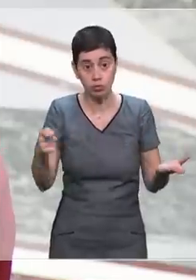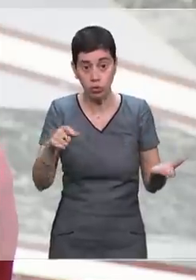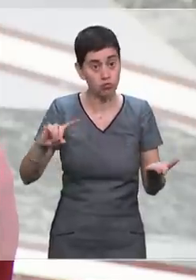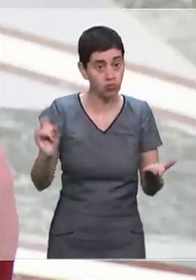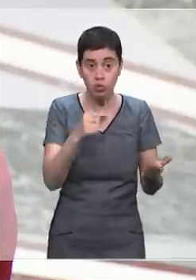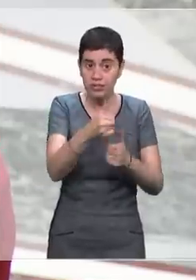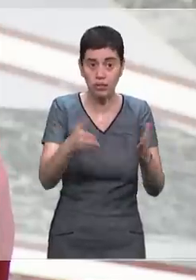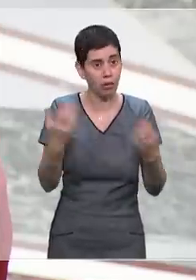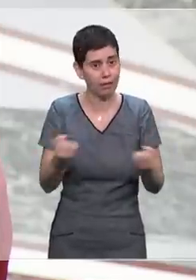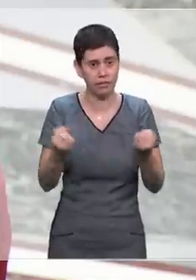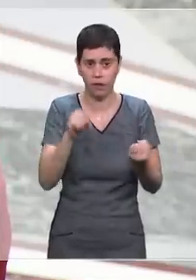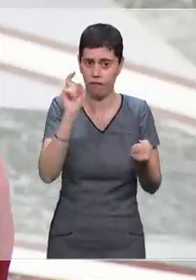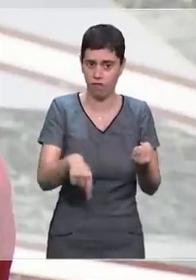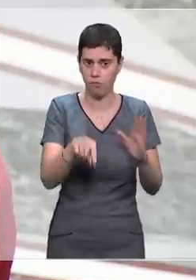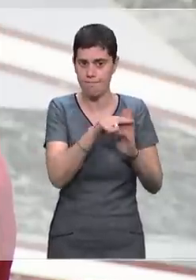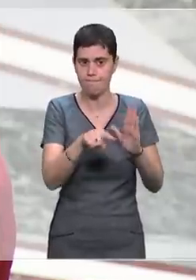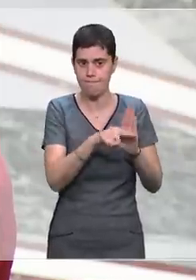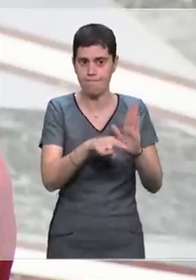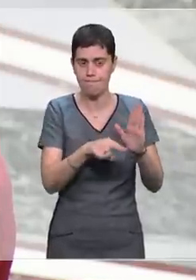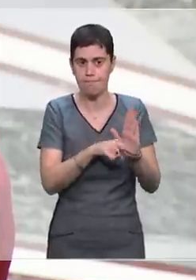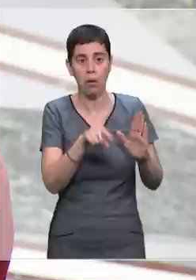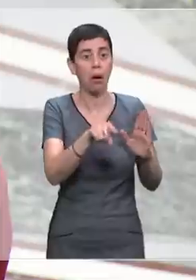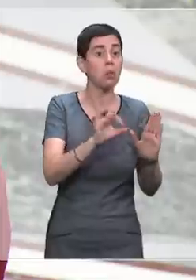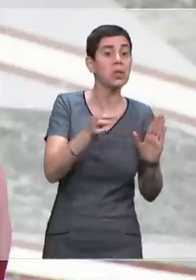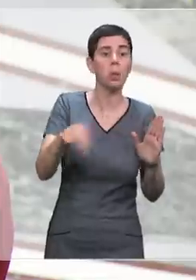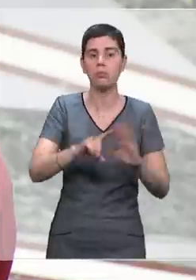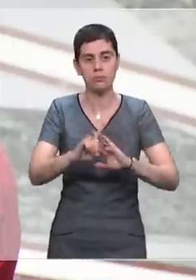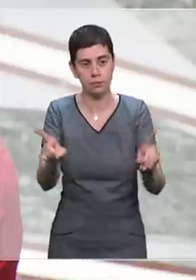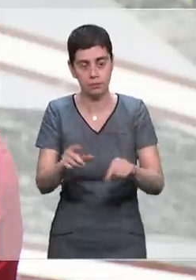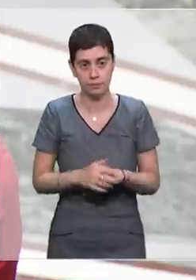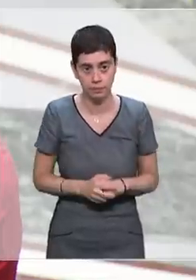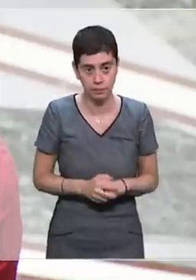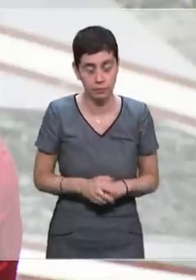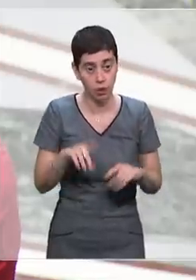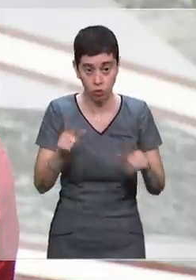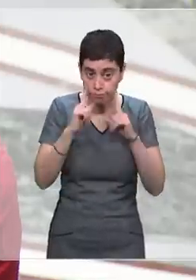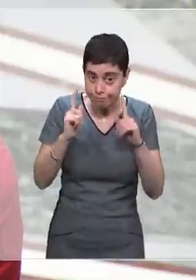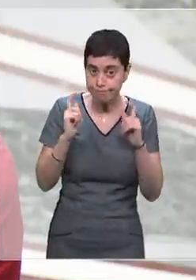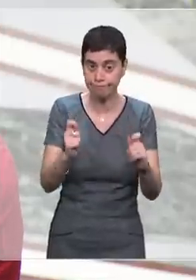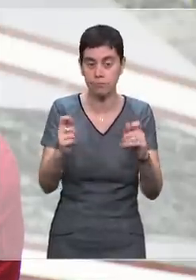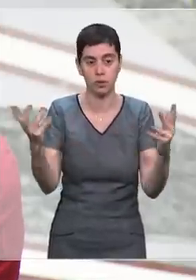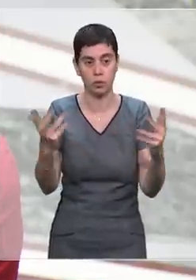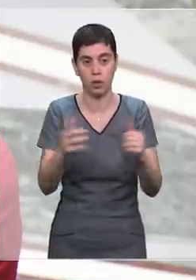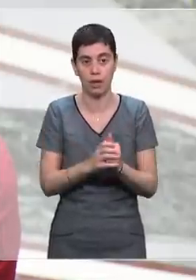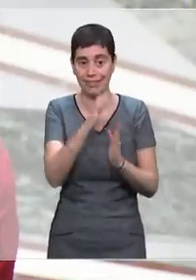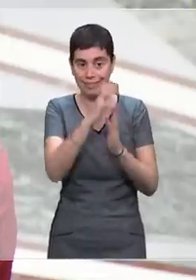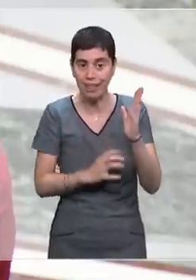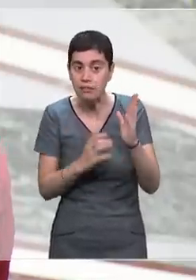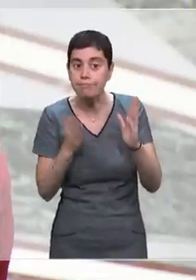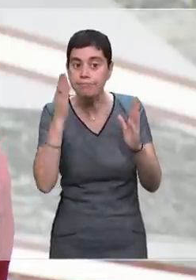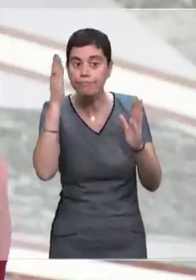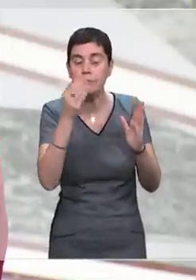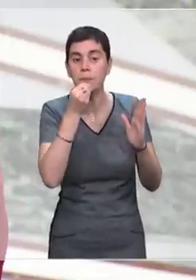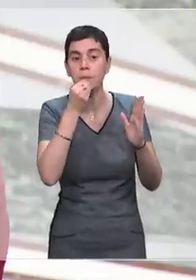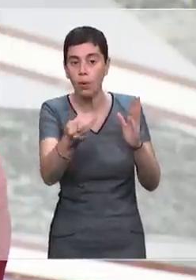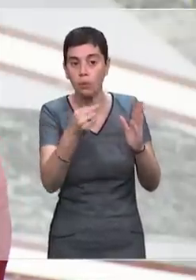secteurs d'activité concernés, sans traitement spécifique. Nous sommes évidemment très attentifs à ce que le futur texte ne se traduise pas par